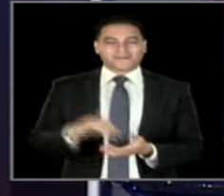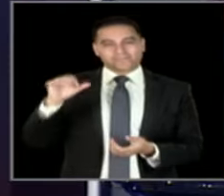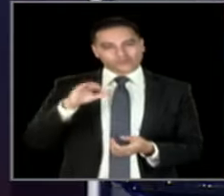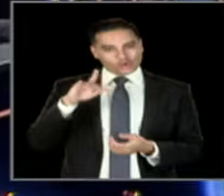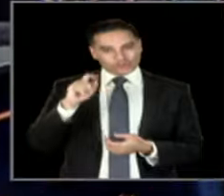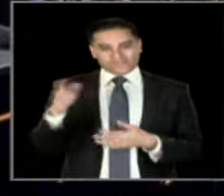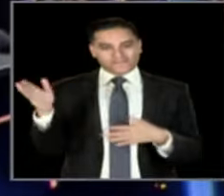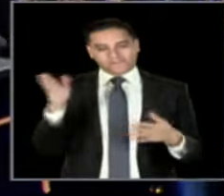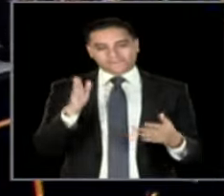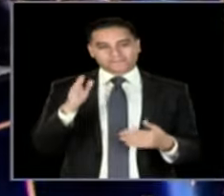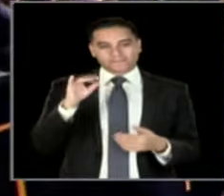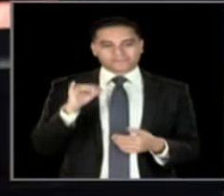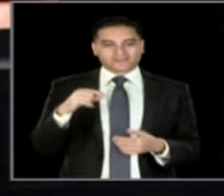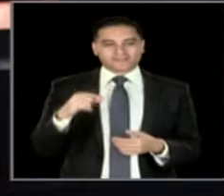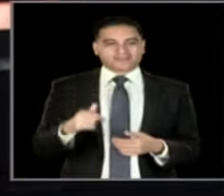يوسف ميدان.